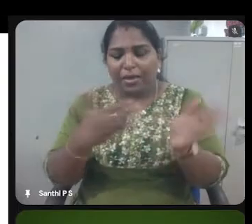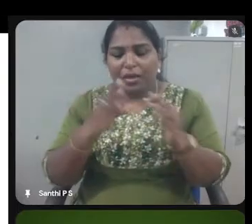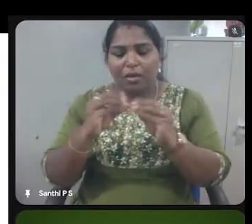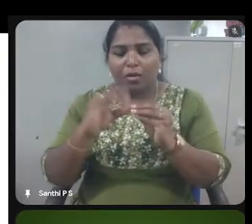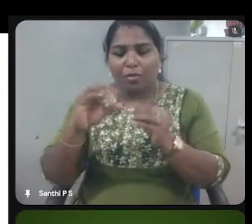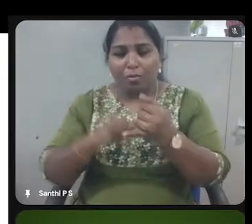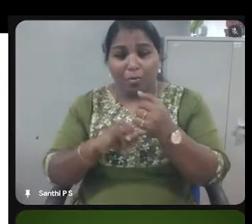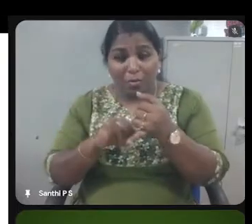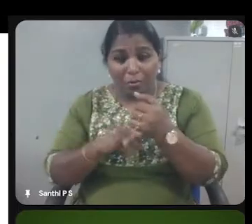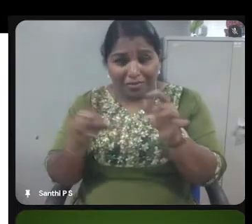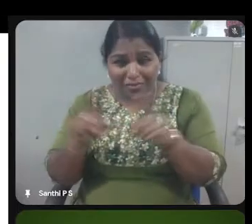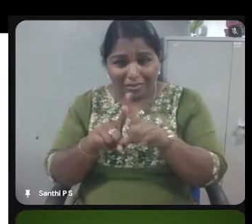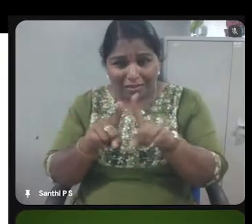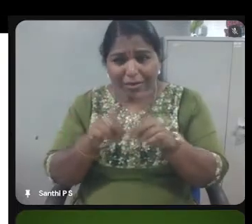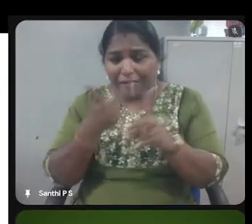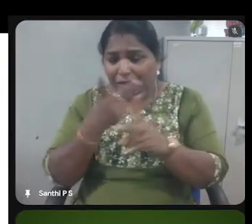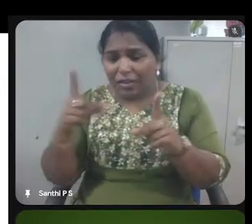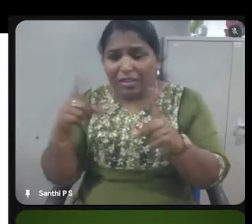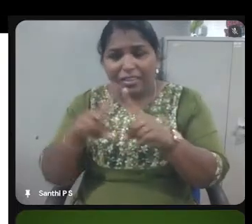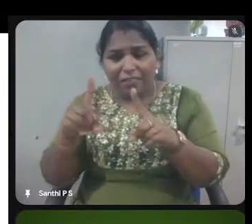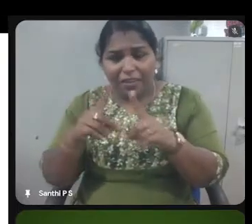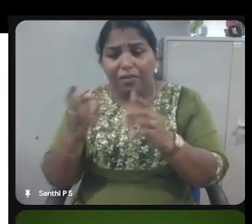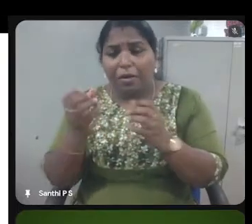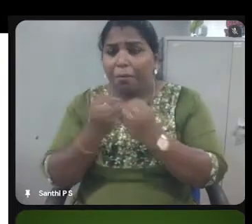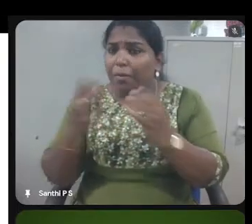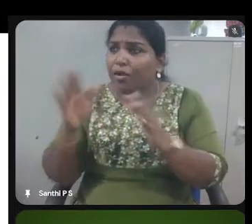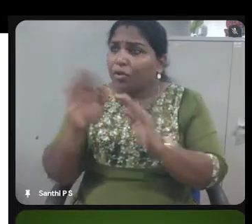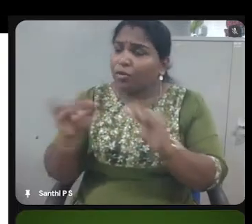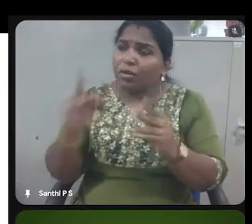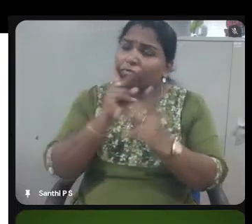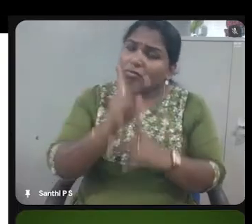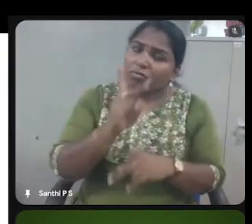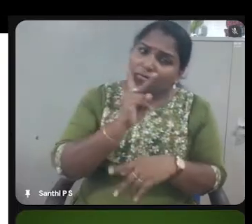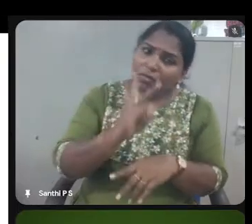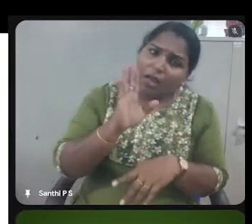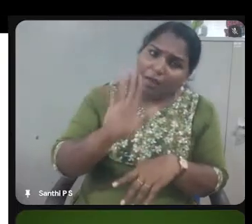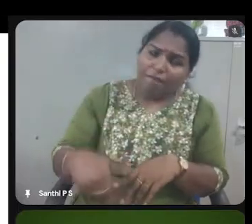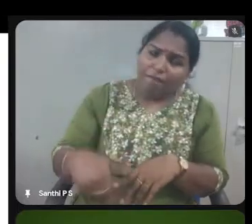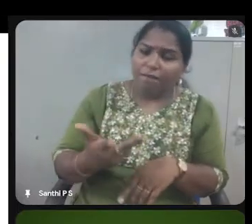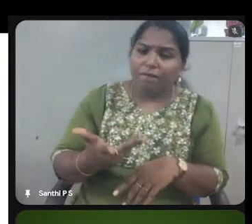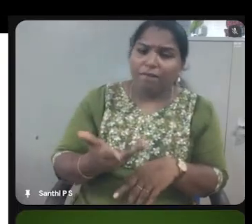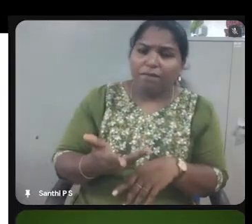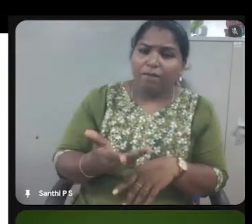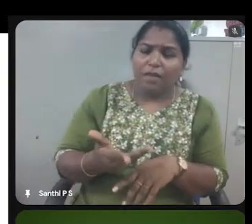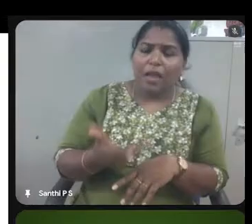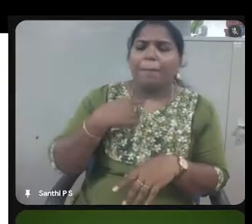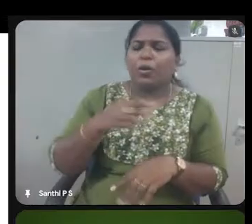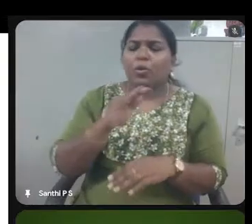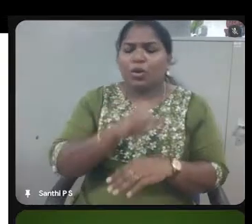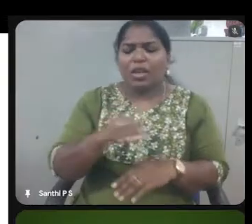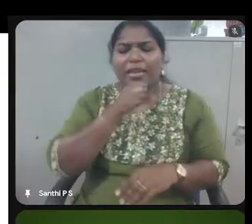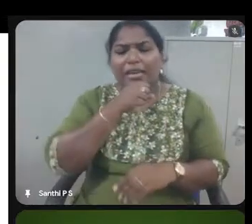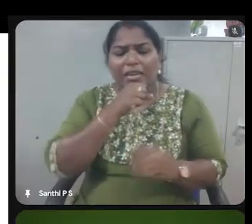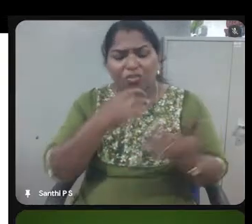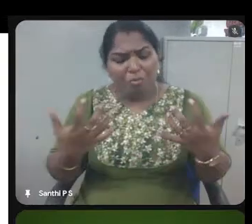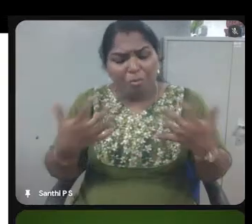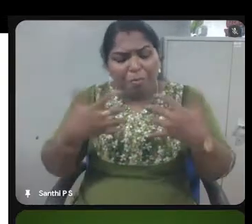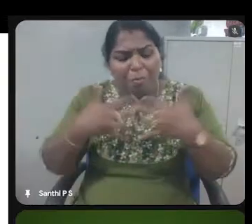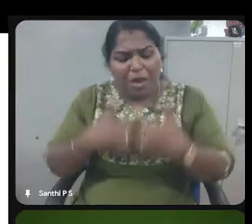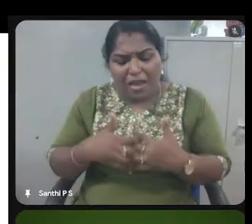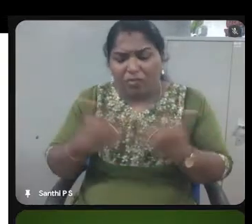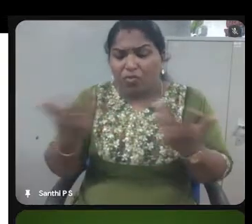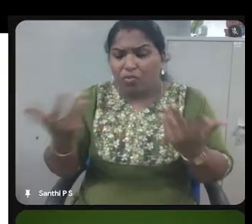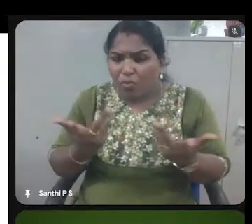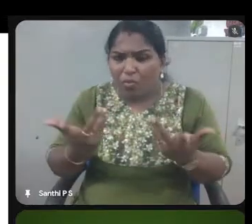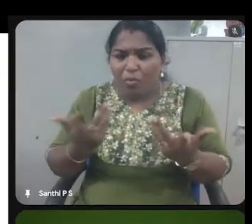അഡൽട്ട് ഷോസ് ഒക്കെ പല കുട്ടികളും ഇരുന്ന് കാണുന്നുണ്ട്. അപ്പം കുട്ടികൾക്ക് ഏജ് അപ്രോപ്രിയേറ്റ് ആയിട്ടുള്ള കോണ്ടന്റുകൾ ഏതാണെന്നുള്ളതിനെ